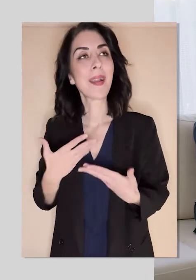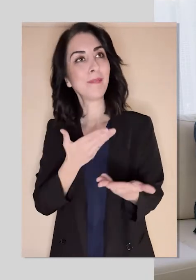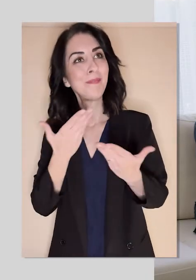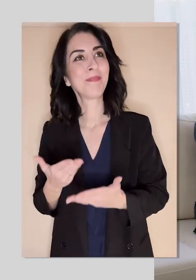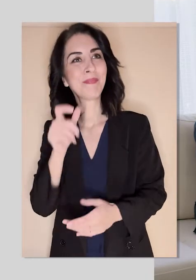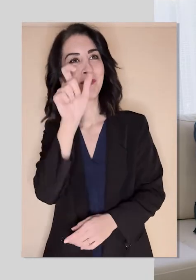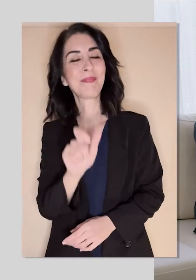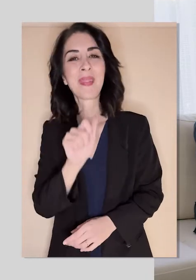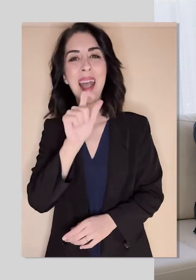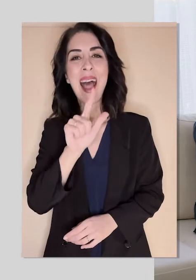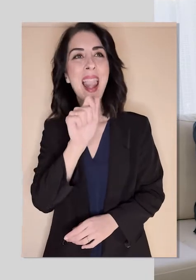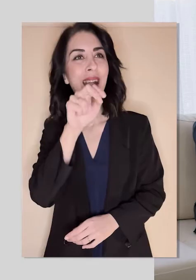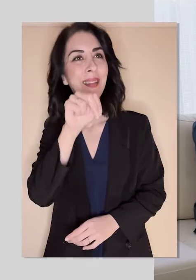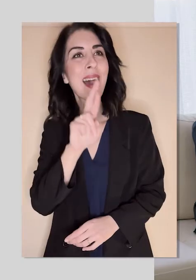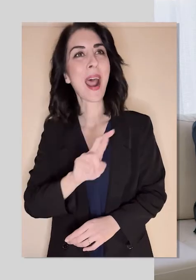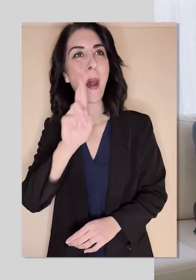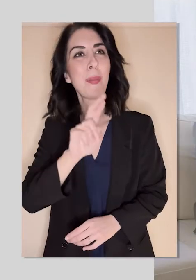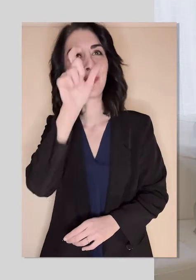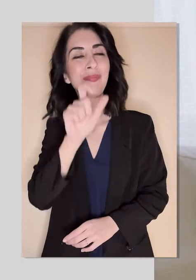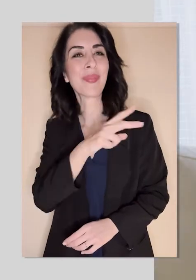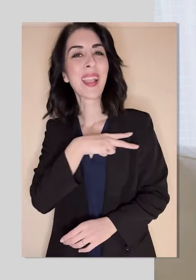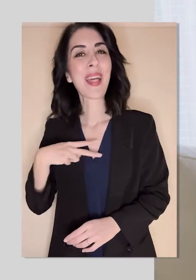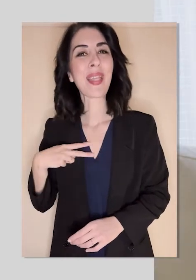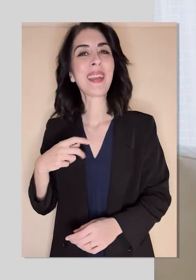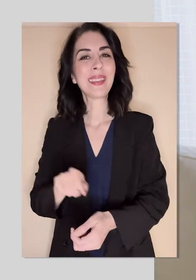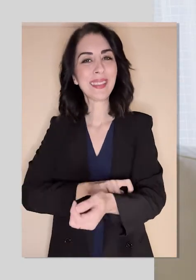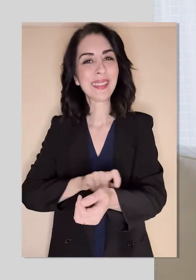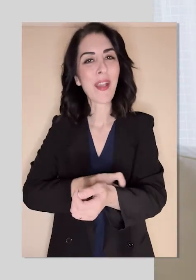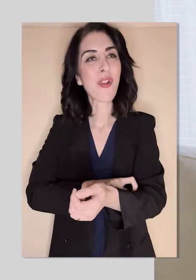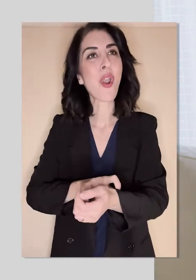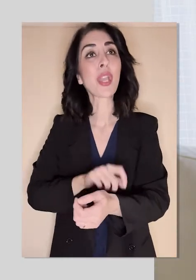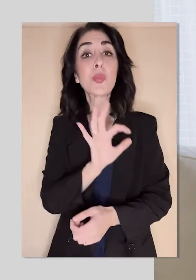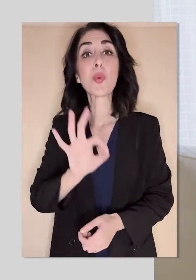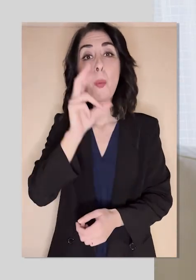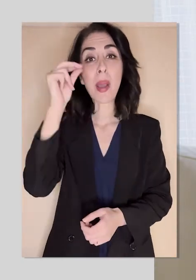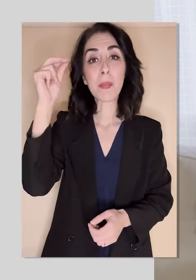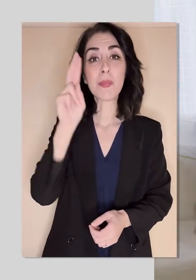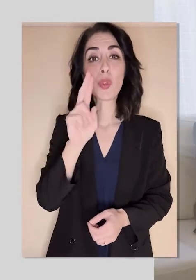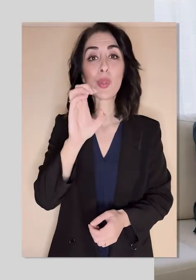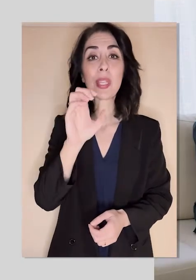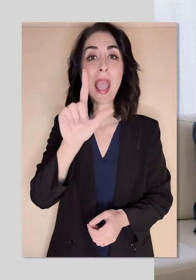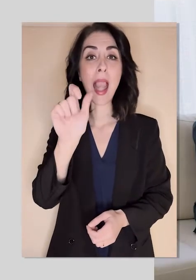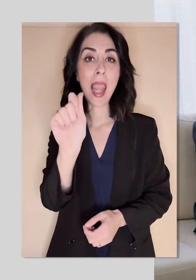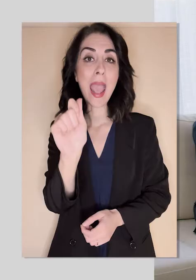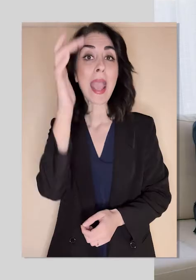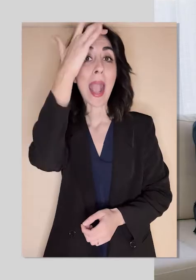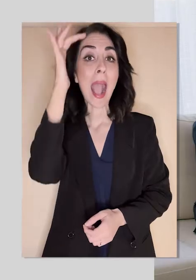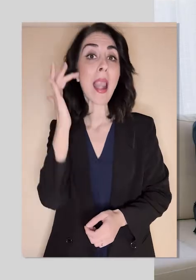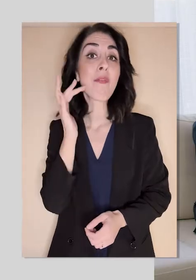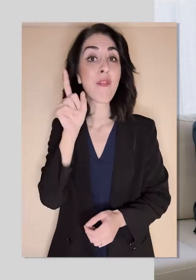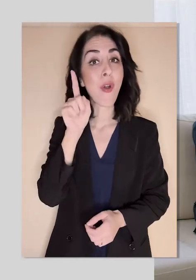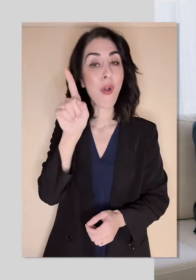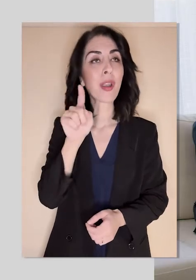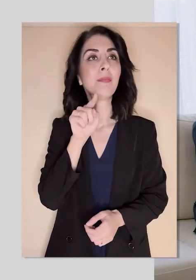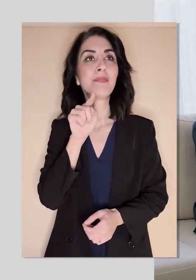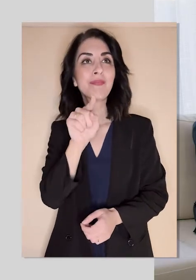Άλαν Ράποπορτ, διακεκριμένο καθηγητή νευρολογίας στο Πανεπιστήμιο UCLA στην Καλιφόρνια, πρώην πρόεδρο της Διεθνούς Εταιρείας Κεφαλαλγίας,